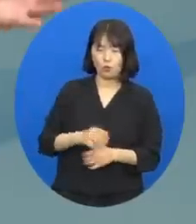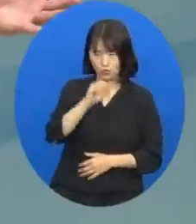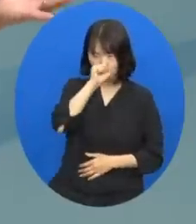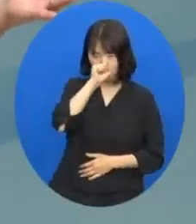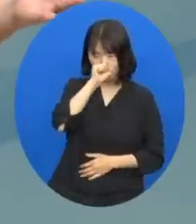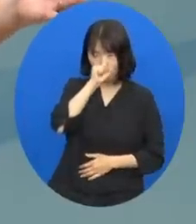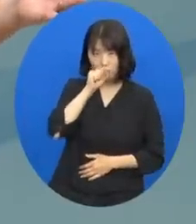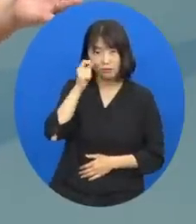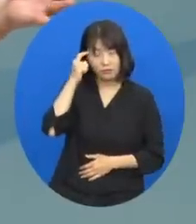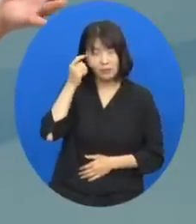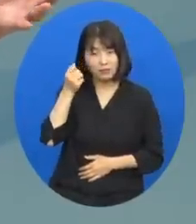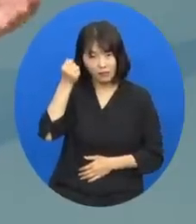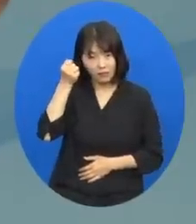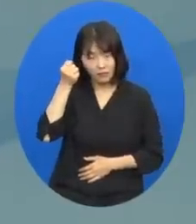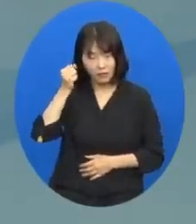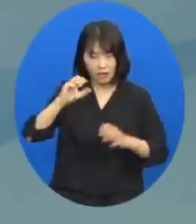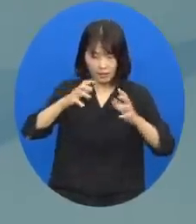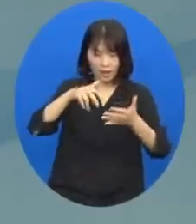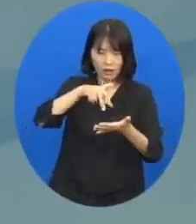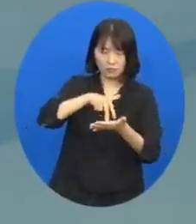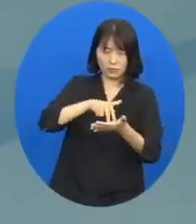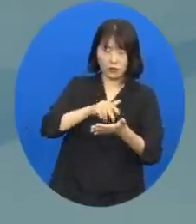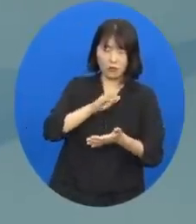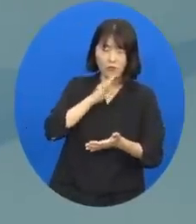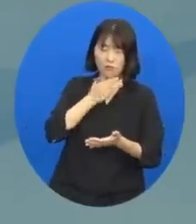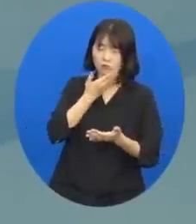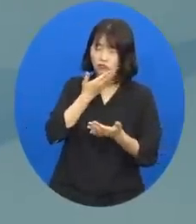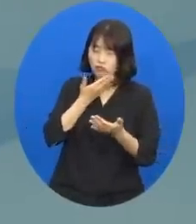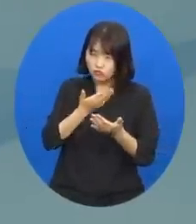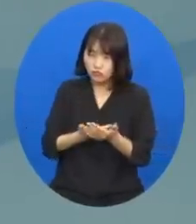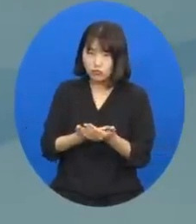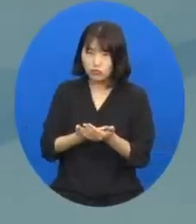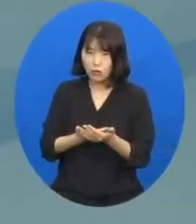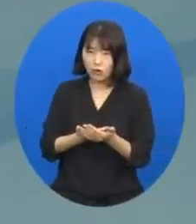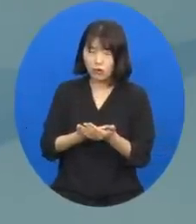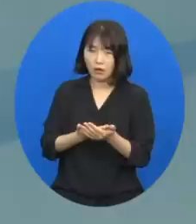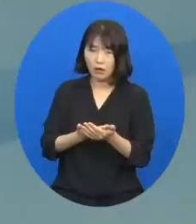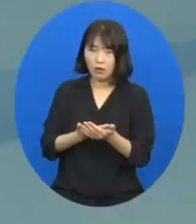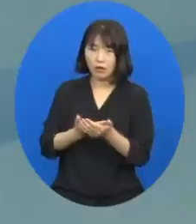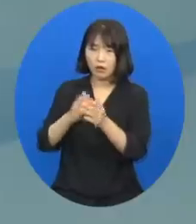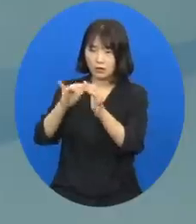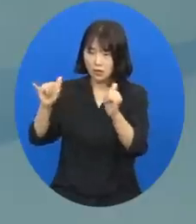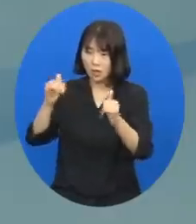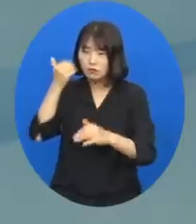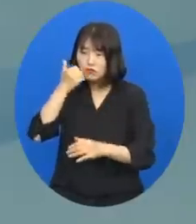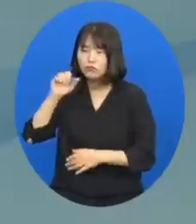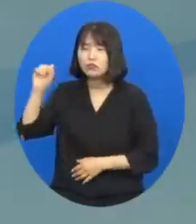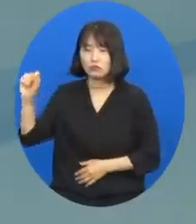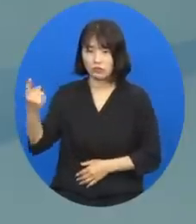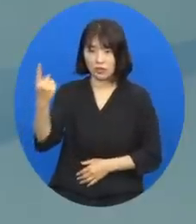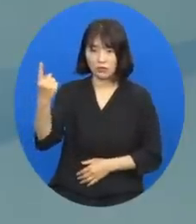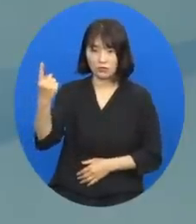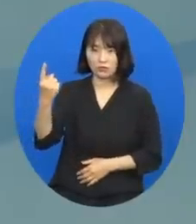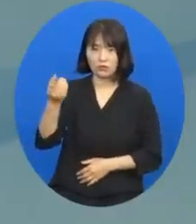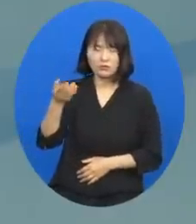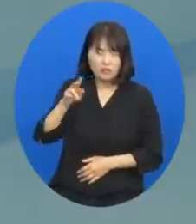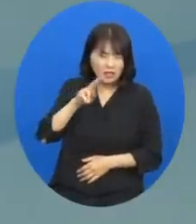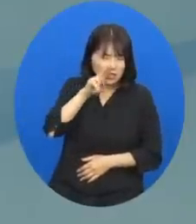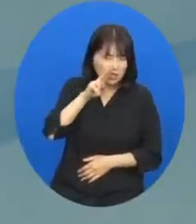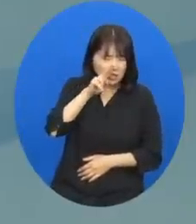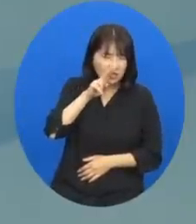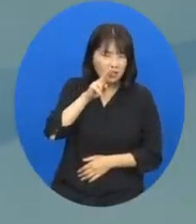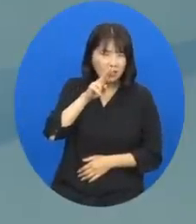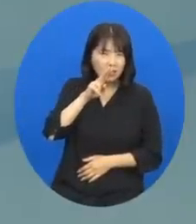나라 입장에서 보면 너무나 중요한 동역자 고 정말 귀여니 2째 줘 인제 자 끝내 시기는 어떻게 맞는다고 요